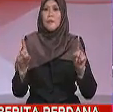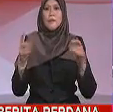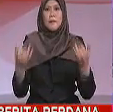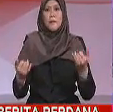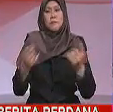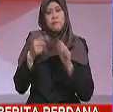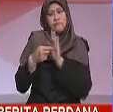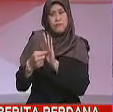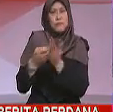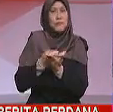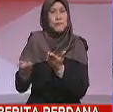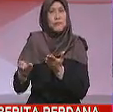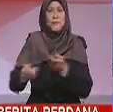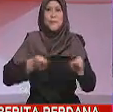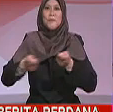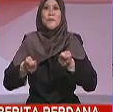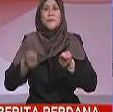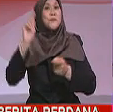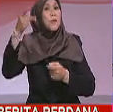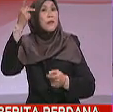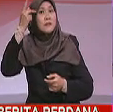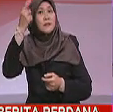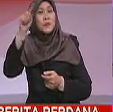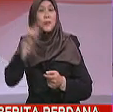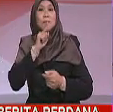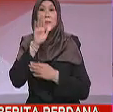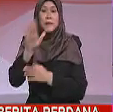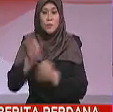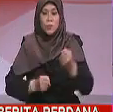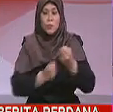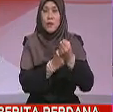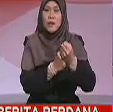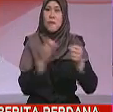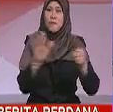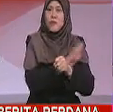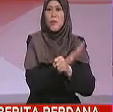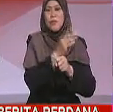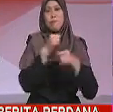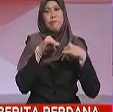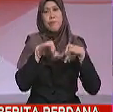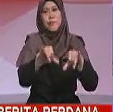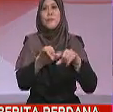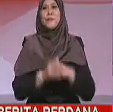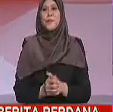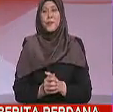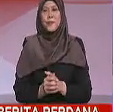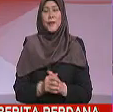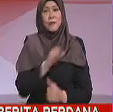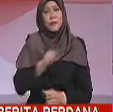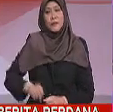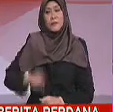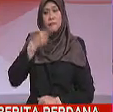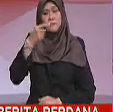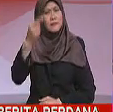cerminan kegagalan kepimpinan ahli politik untuk mendapatkan jaminan sokongan padu secara konsisten. Titah baginda, kegagalan